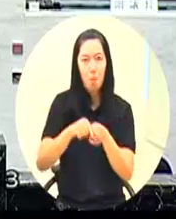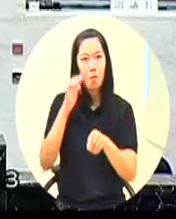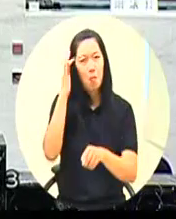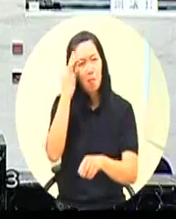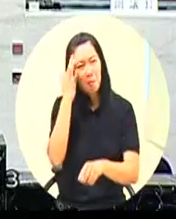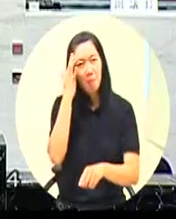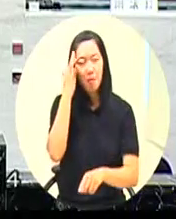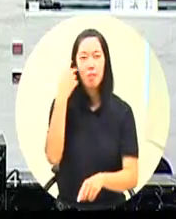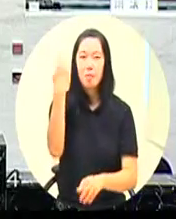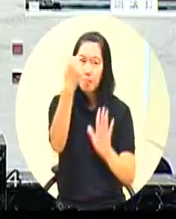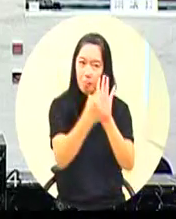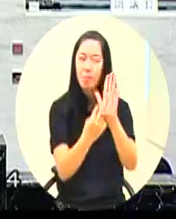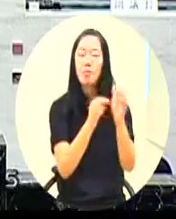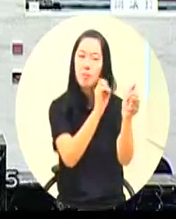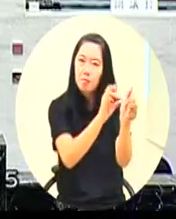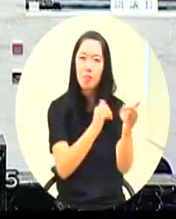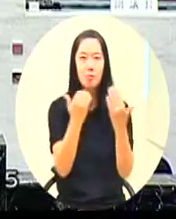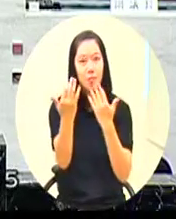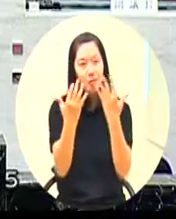上对。